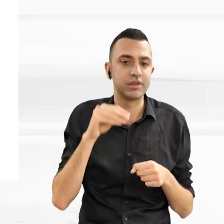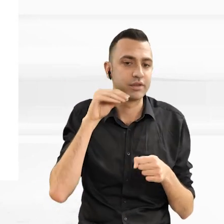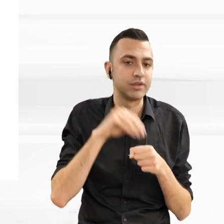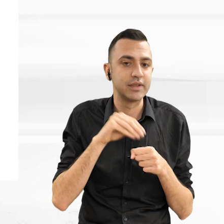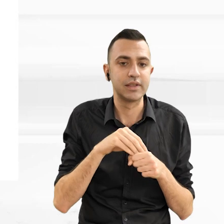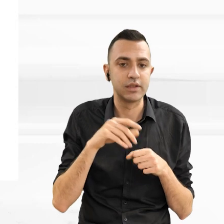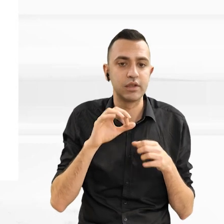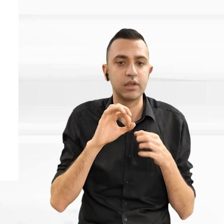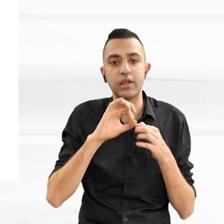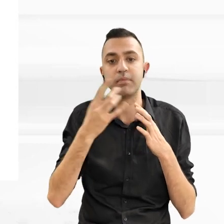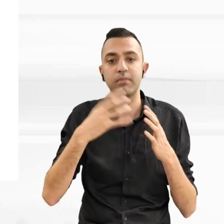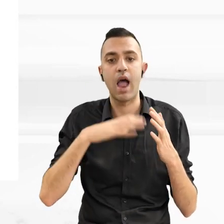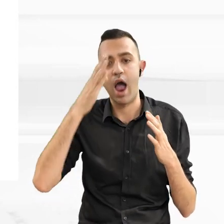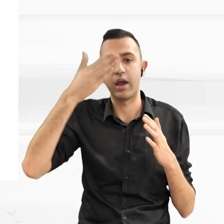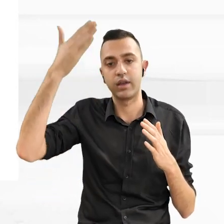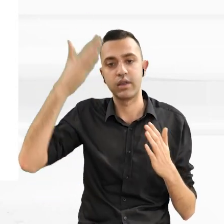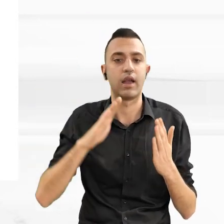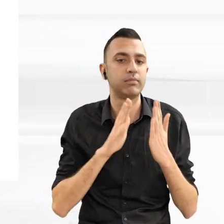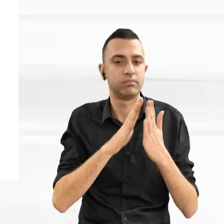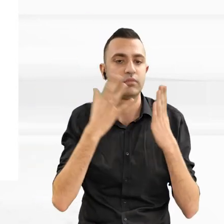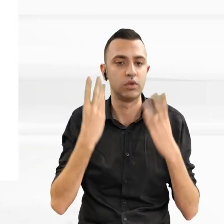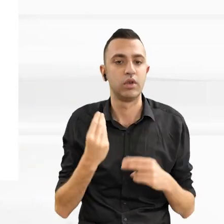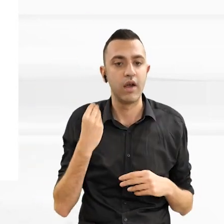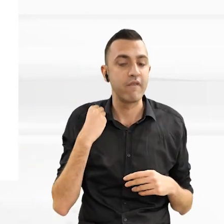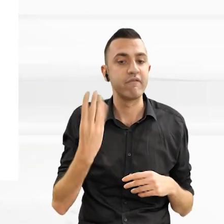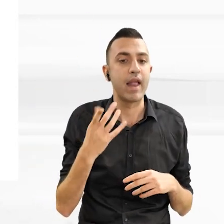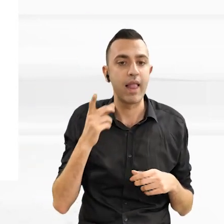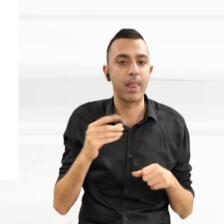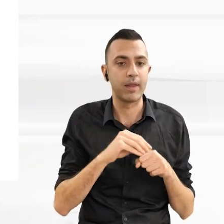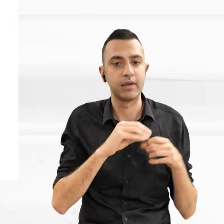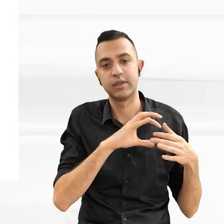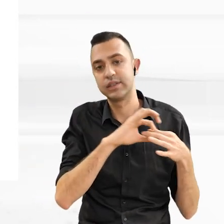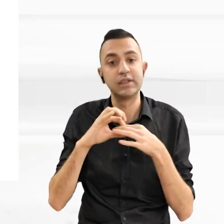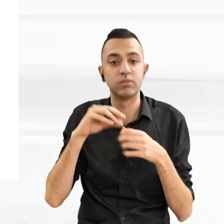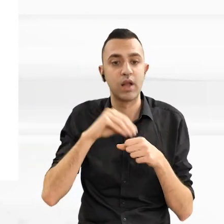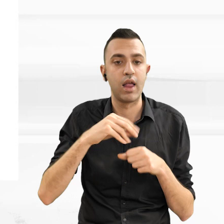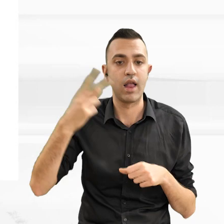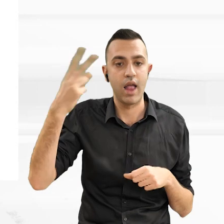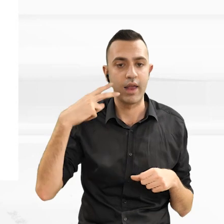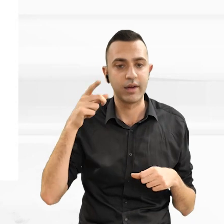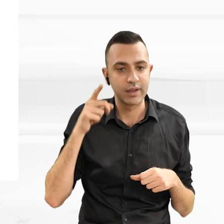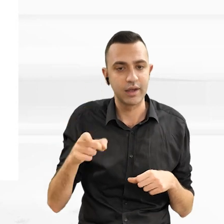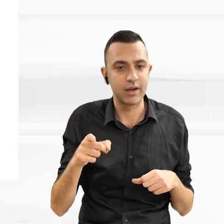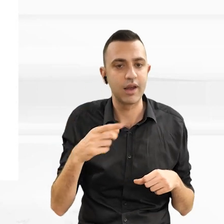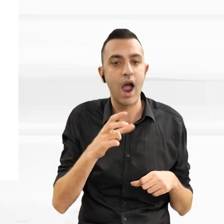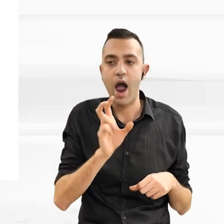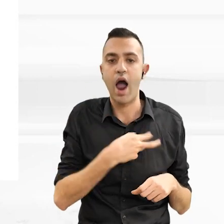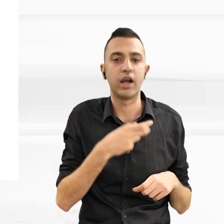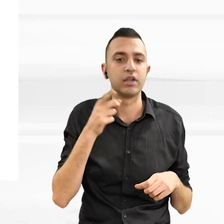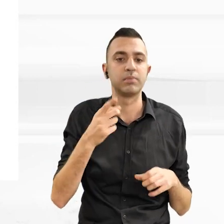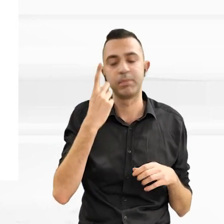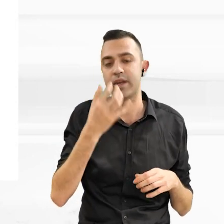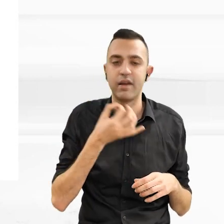aynalara yansıması tasvir edilmiştir Hayır arkadaşlar verilen beyitte aşığım ızdırabı aşığın üzüntüsüne dahil herhangi bir ifade